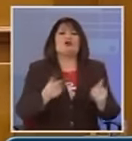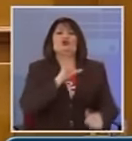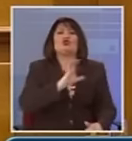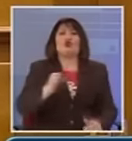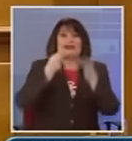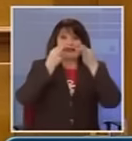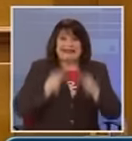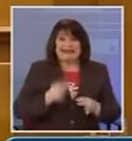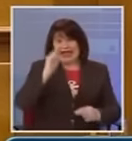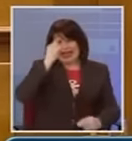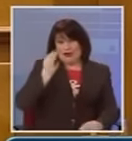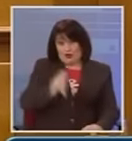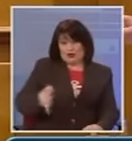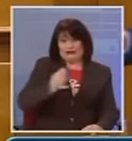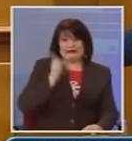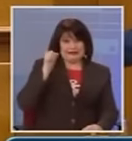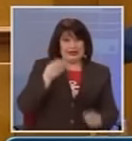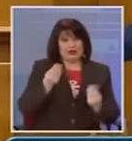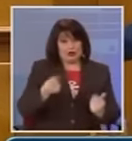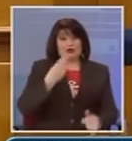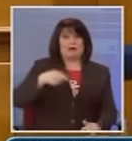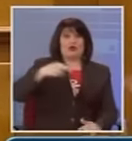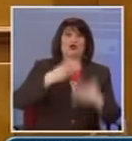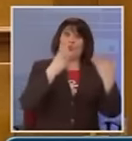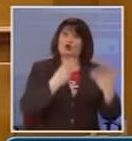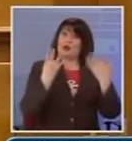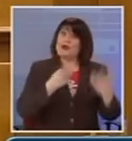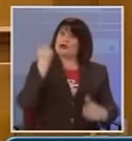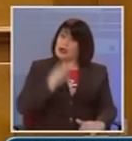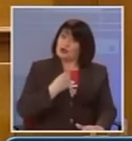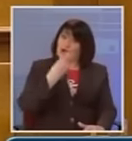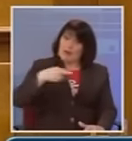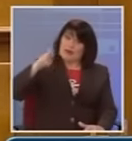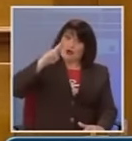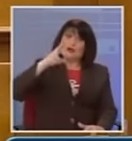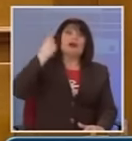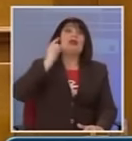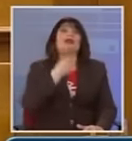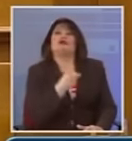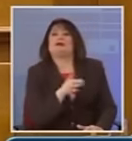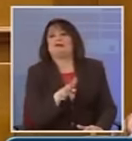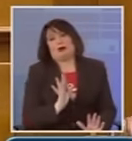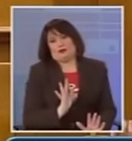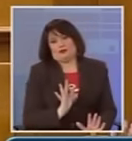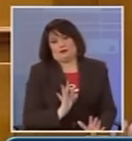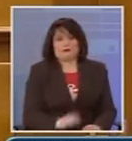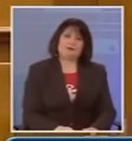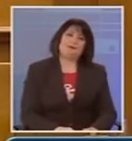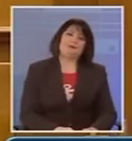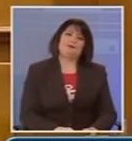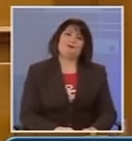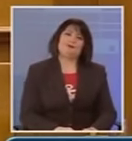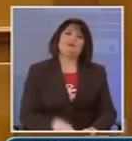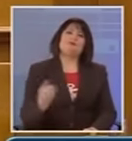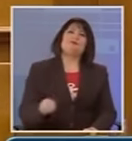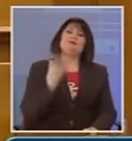η Κίνα και η Ινδονησία, αλλά με επιτόκια 8 και 9% προφανώς δεν το ξέρατε. Ότι και σε αυτά τα